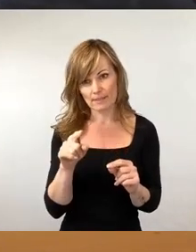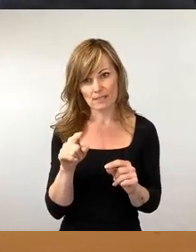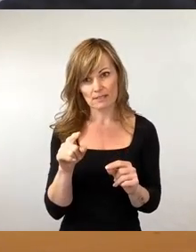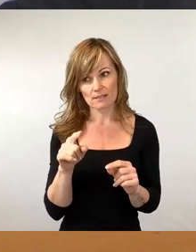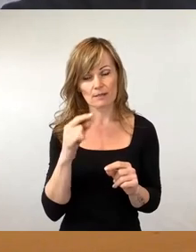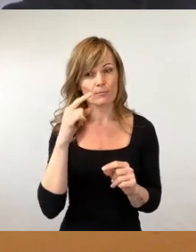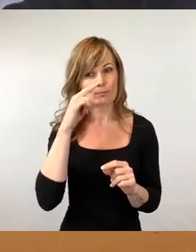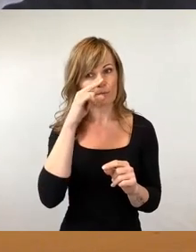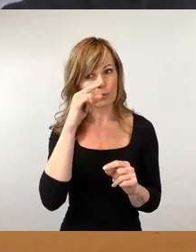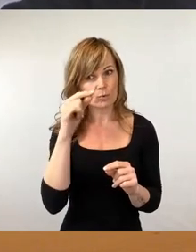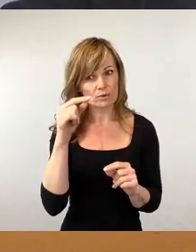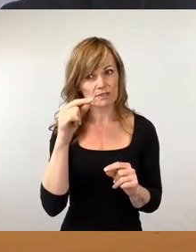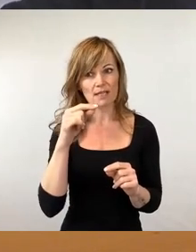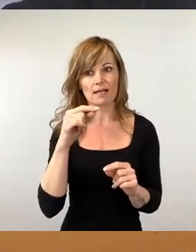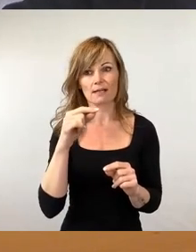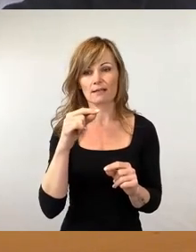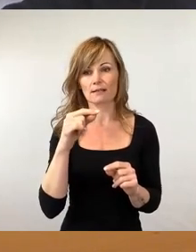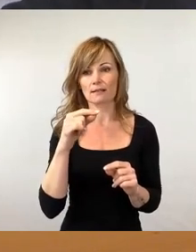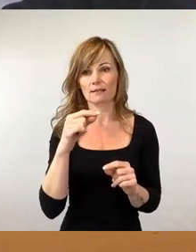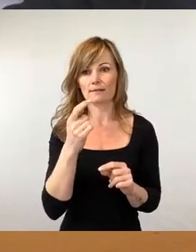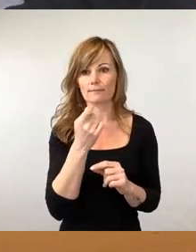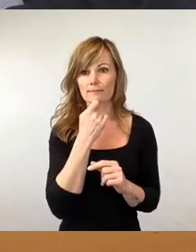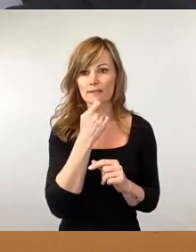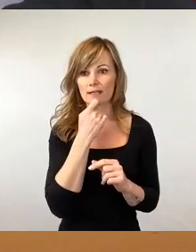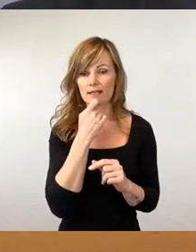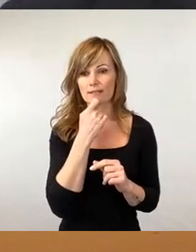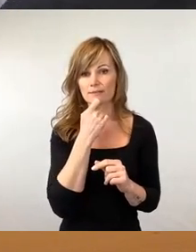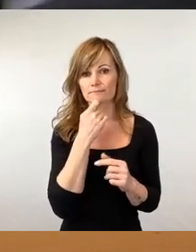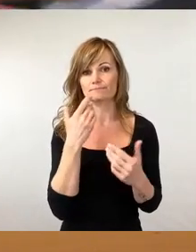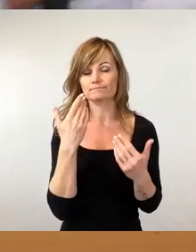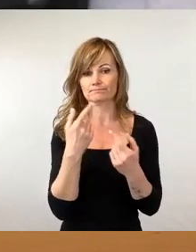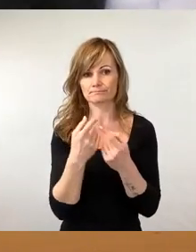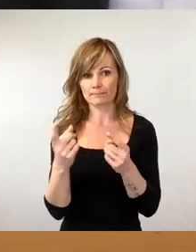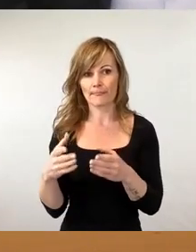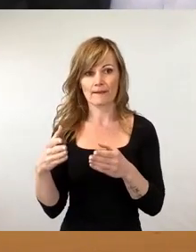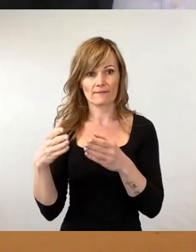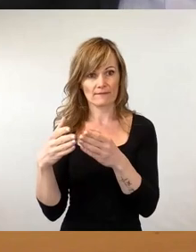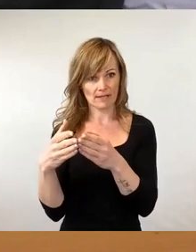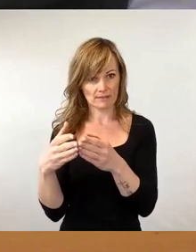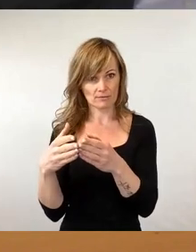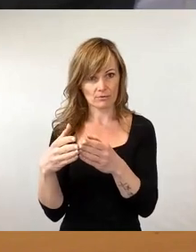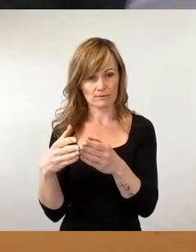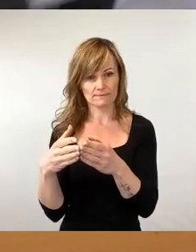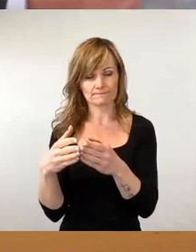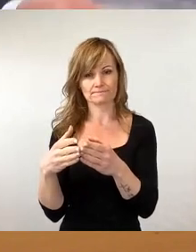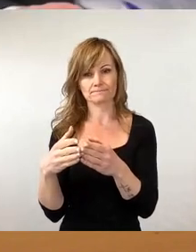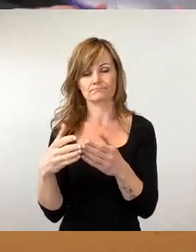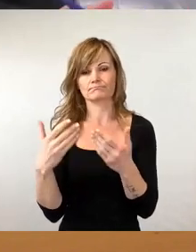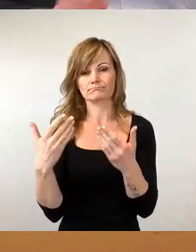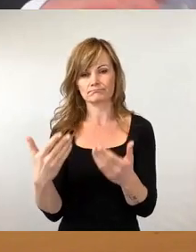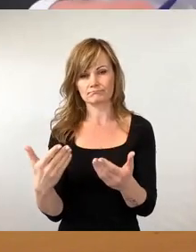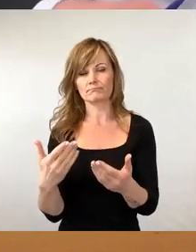Montagmittag jeweils als Fraktionen, die es dann auch betrifft, je nachdem, welcher Antrag